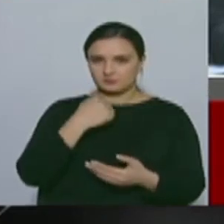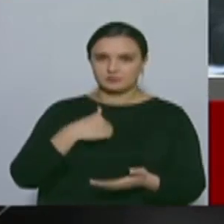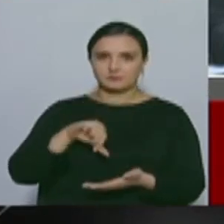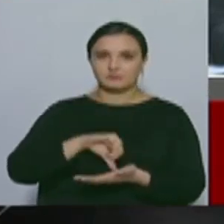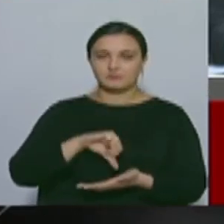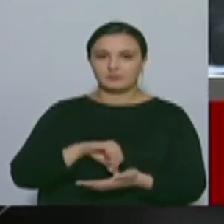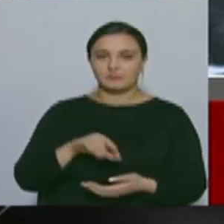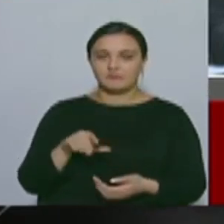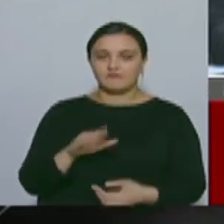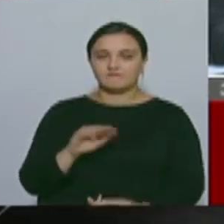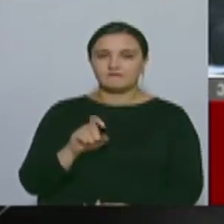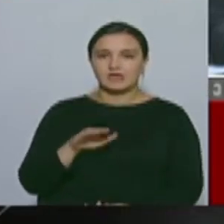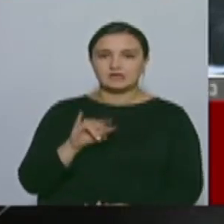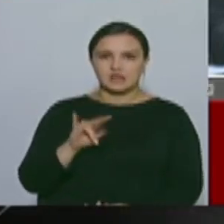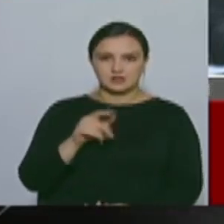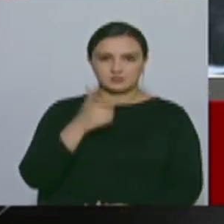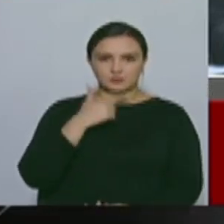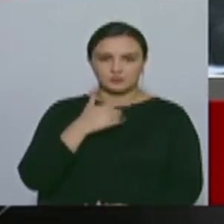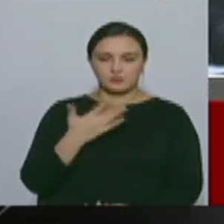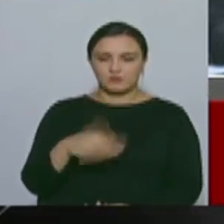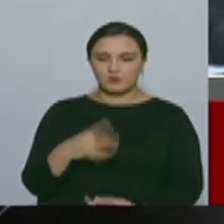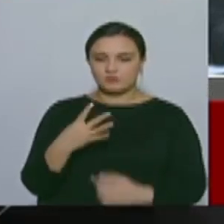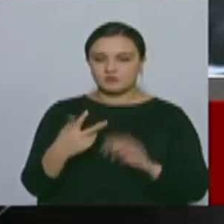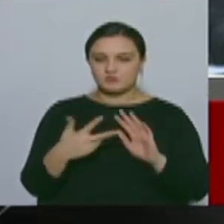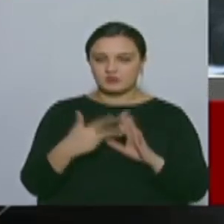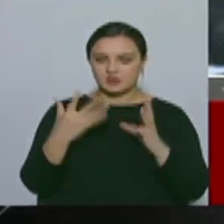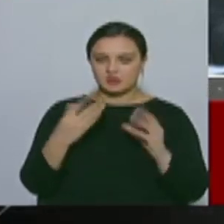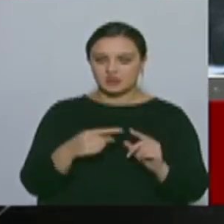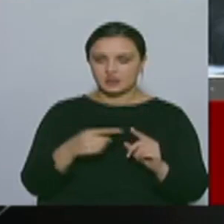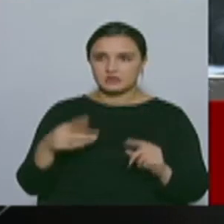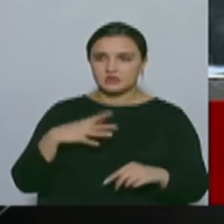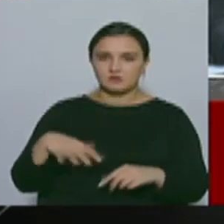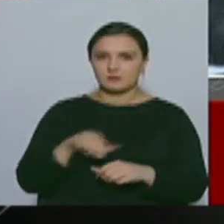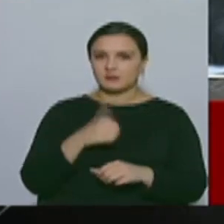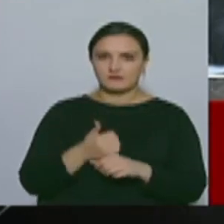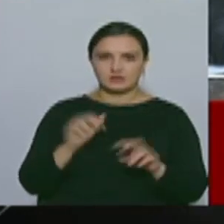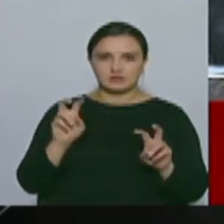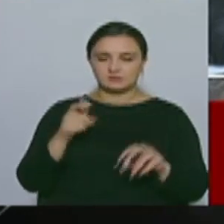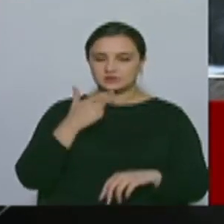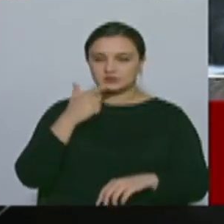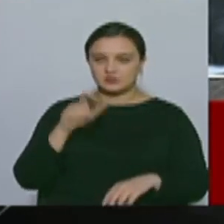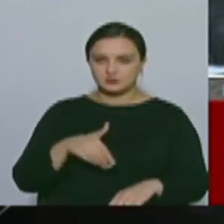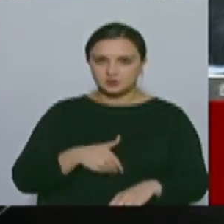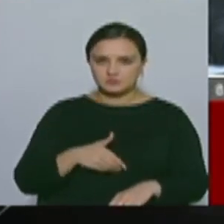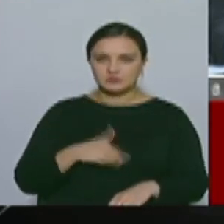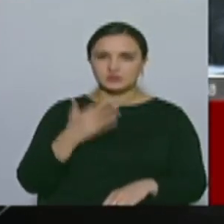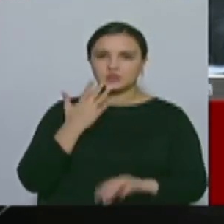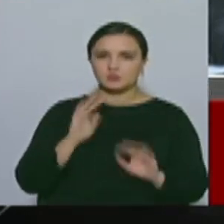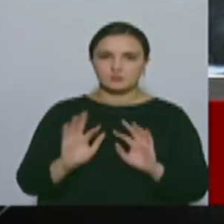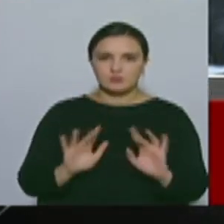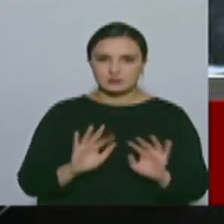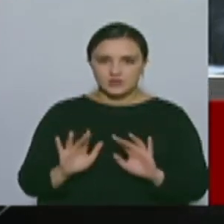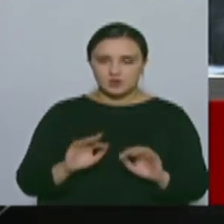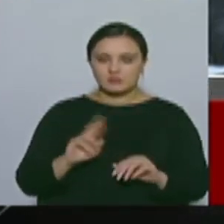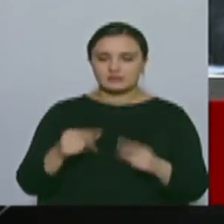Kadın vaktan bolu urmuzda ruad gya esari sa kanashim tavari tema Mikhail Saakashvili şimşiloba nasyonaluri mozdraobisa